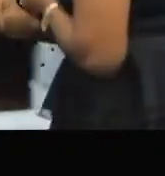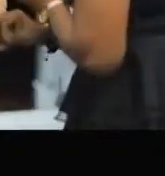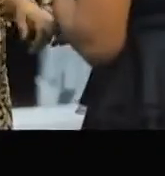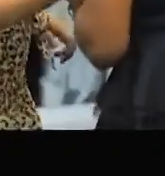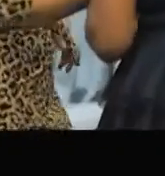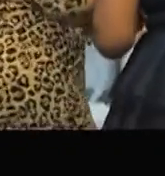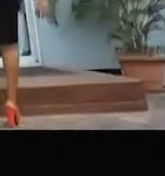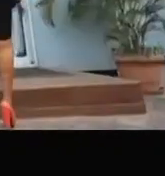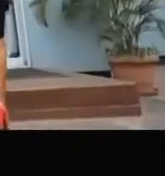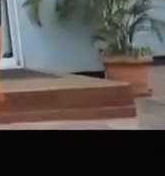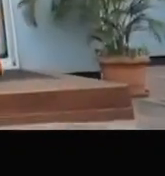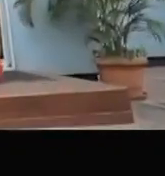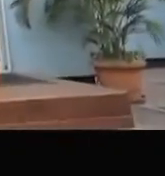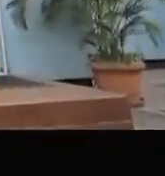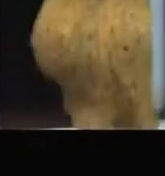copain.